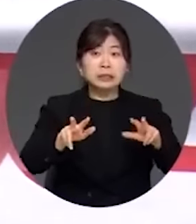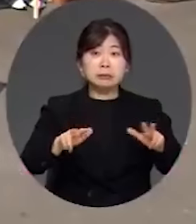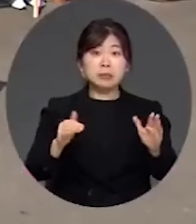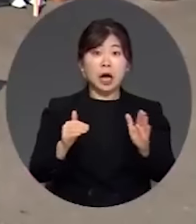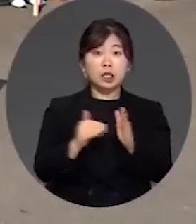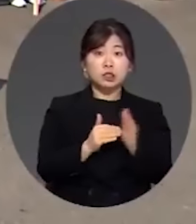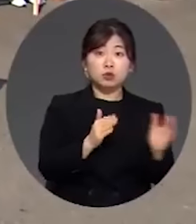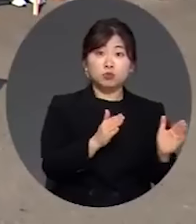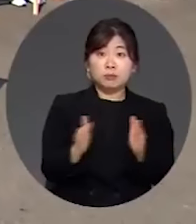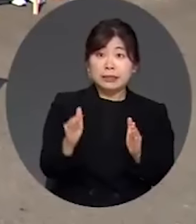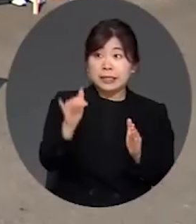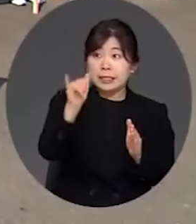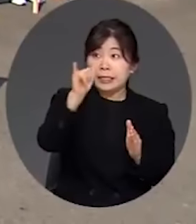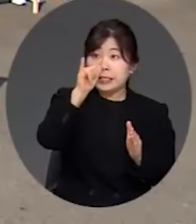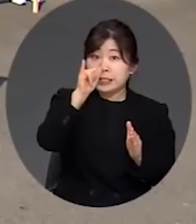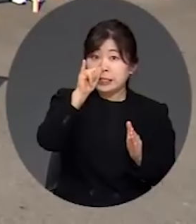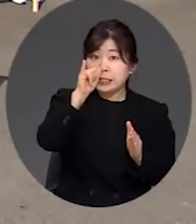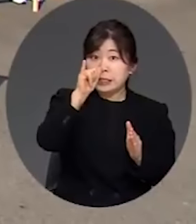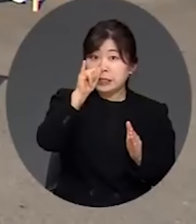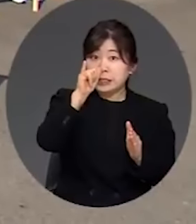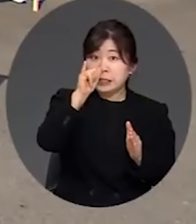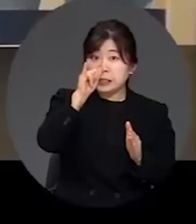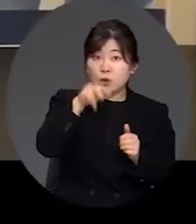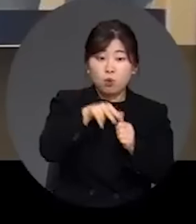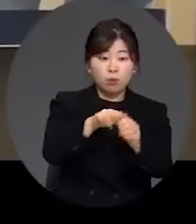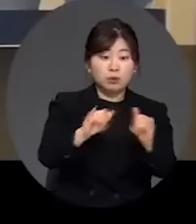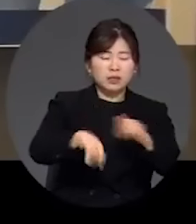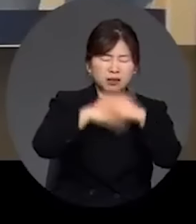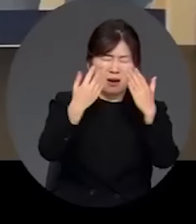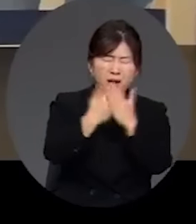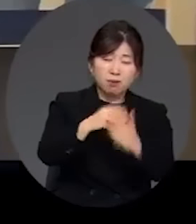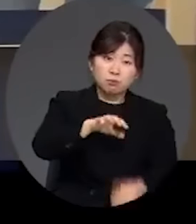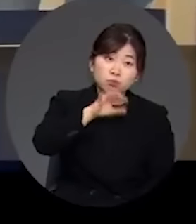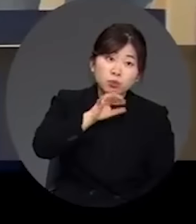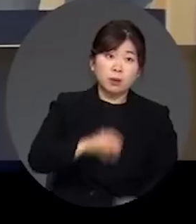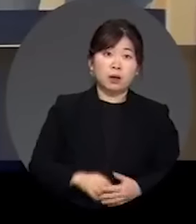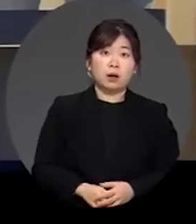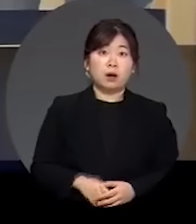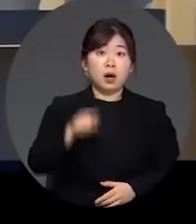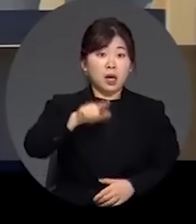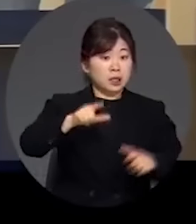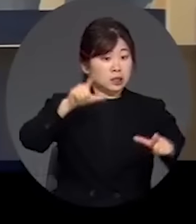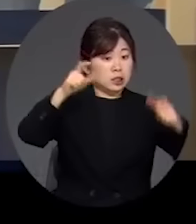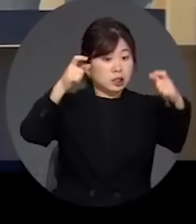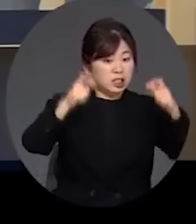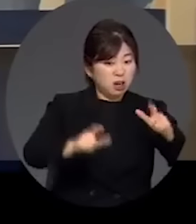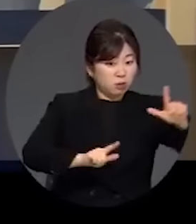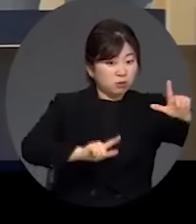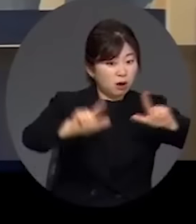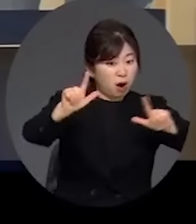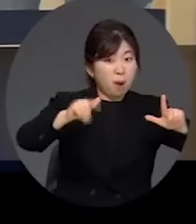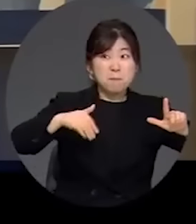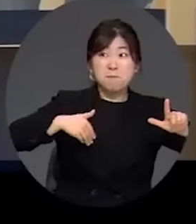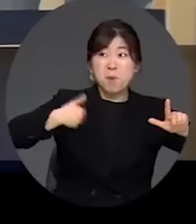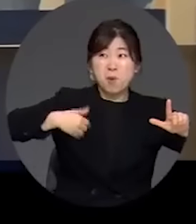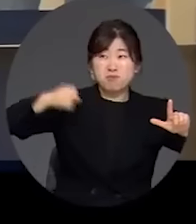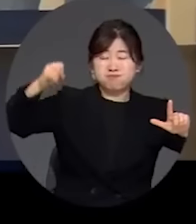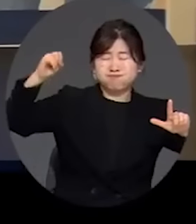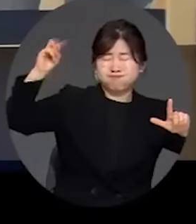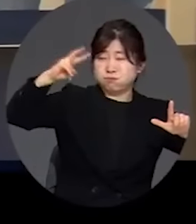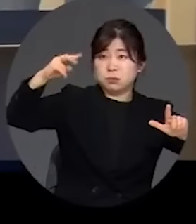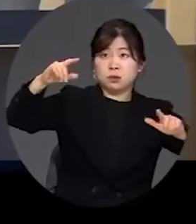힘 예비 주자들은 즉각 판단하고 나섰습니다 지역 정서를 완전히 무시한 공관위의 전략공천